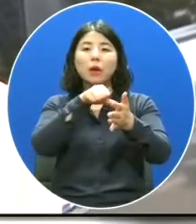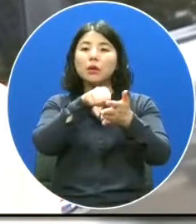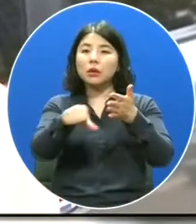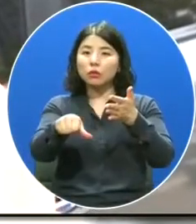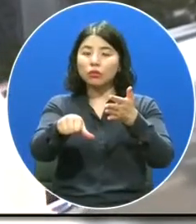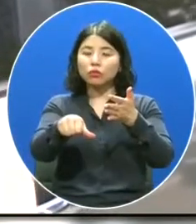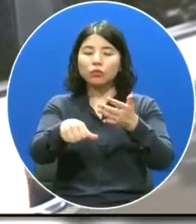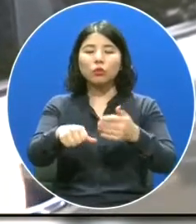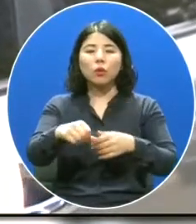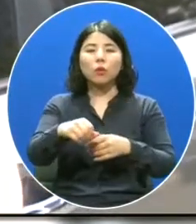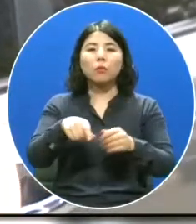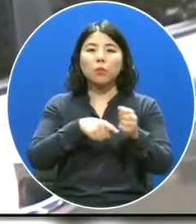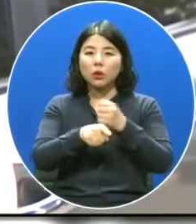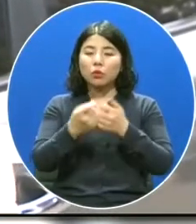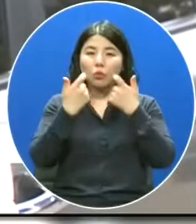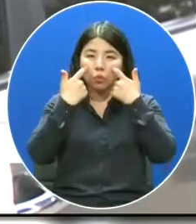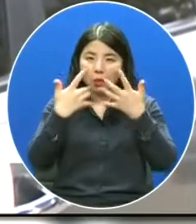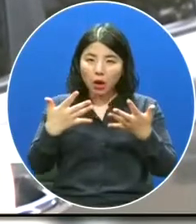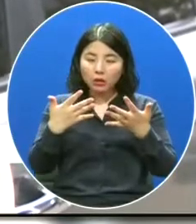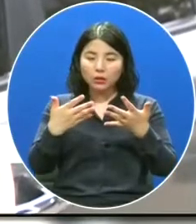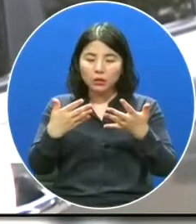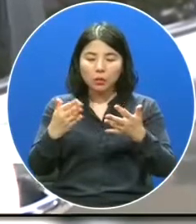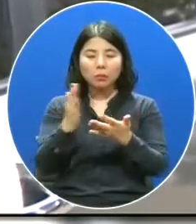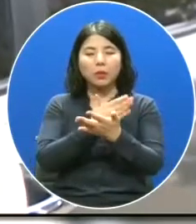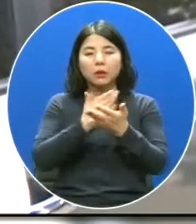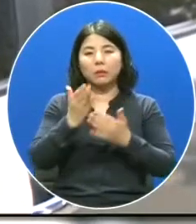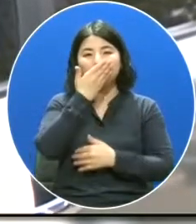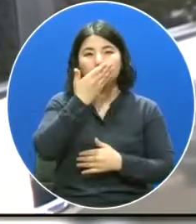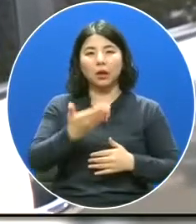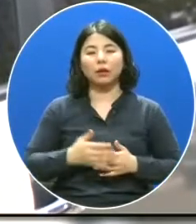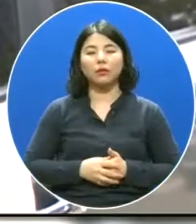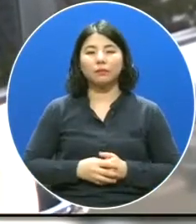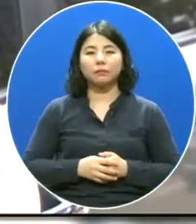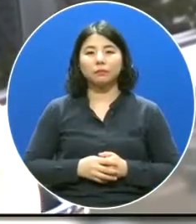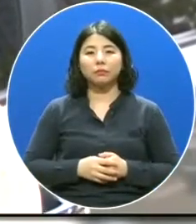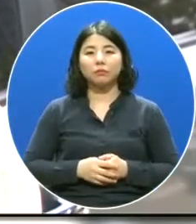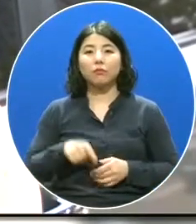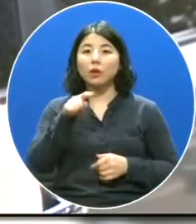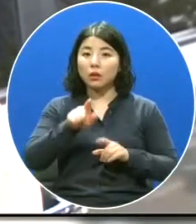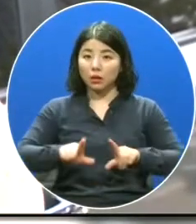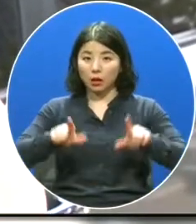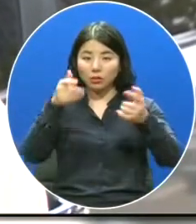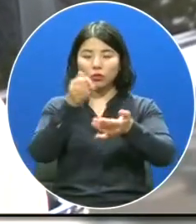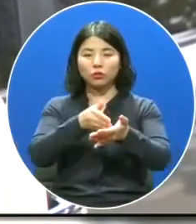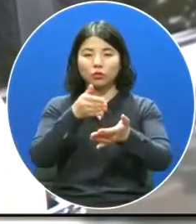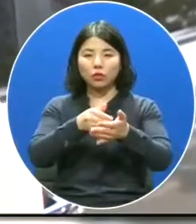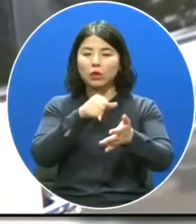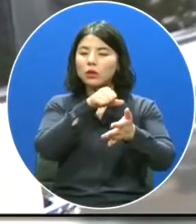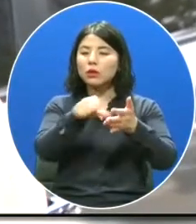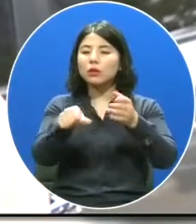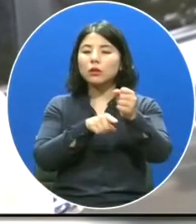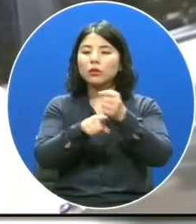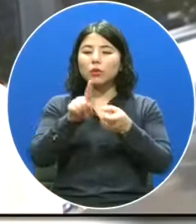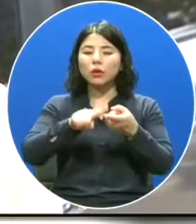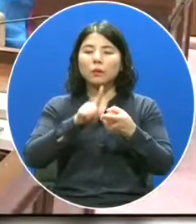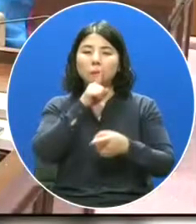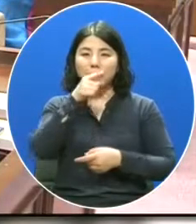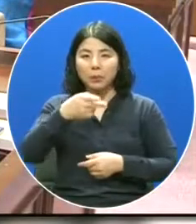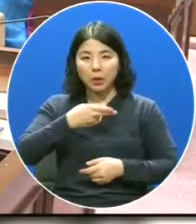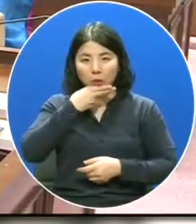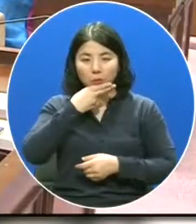삭감이 정당한 것인지 판단할 수 있기 때문입니다. 그런데 이날 뉴스는 삭감 이유에 대한 언급